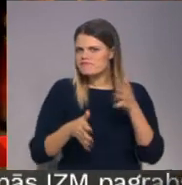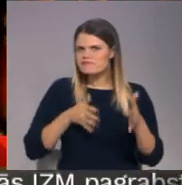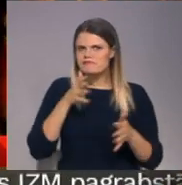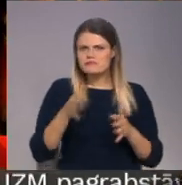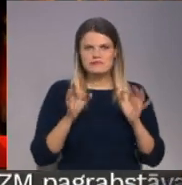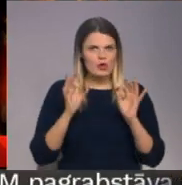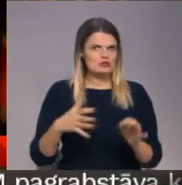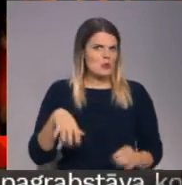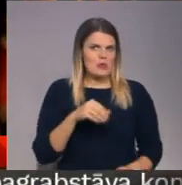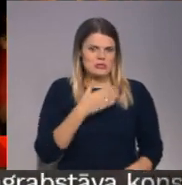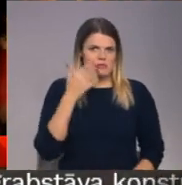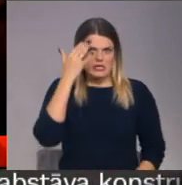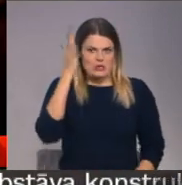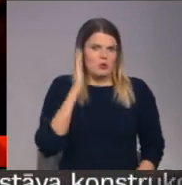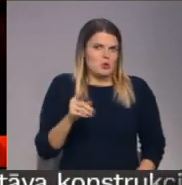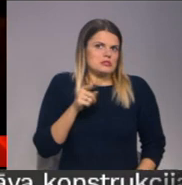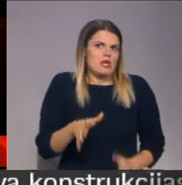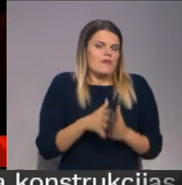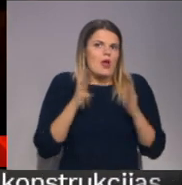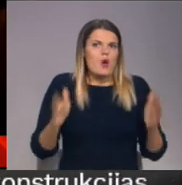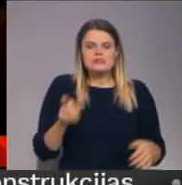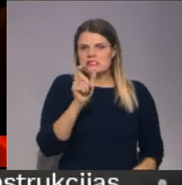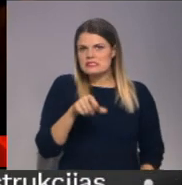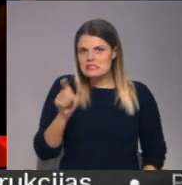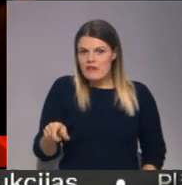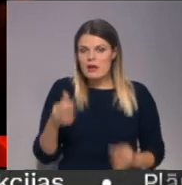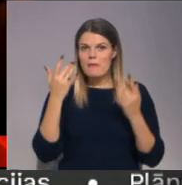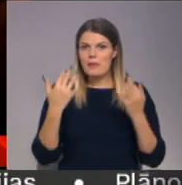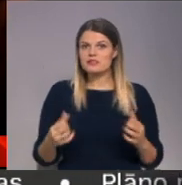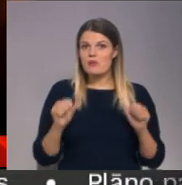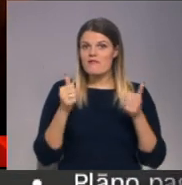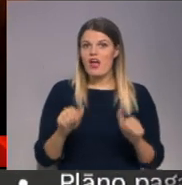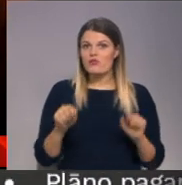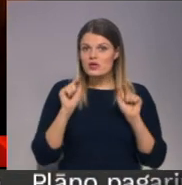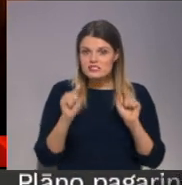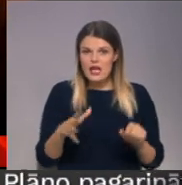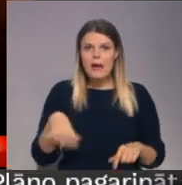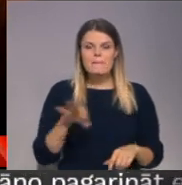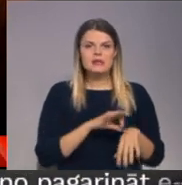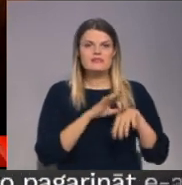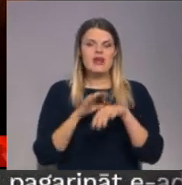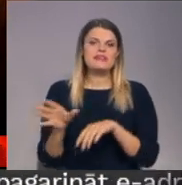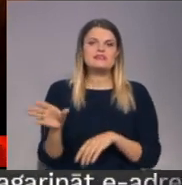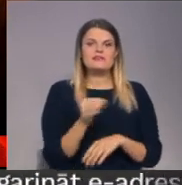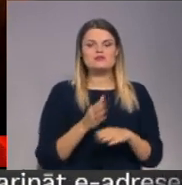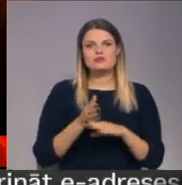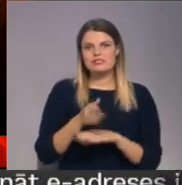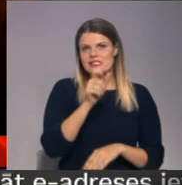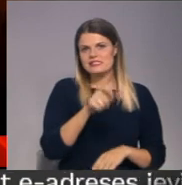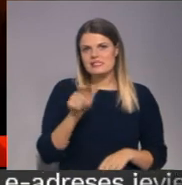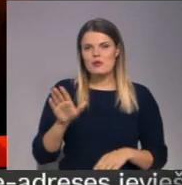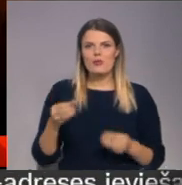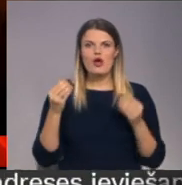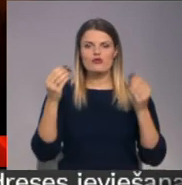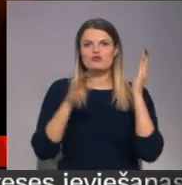ja, mēs necerējām, ka būs tik daudz cilvēku. Pasākums mums ir veidots tā, ka mēs vedīsim visus ciemiņus pa